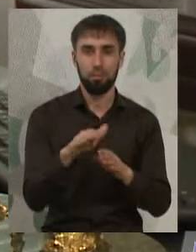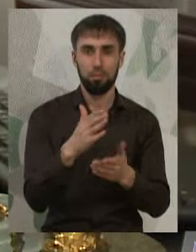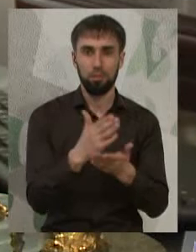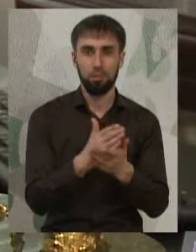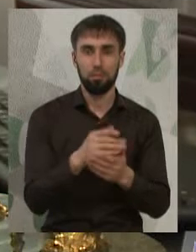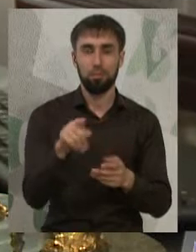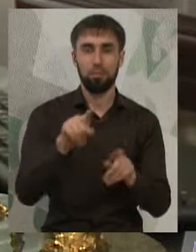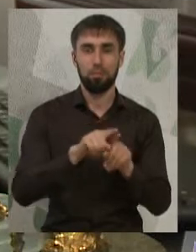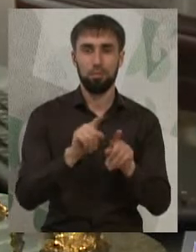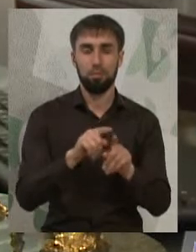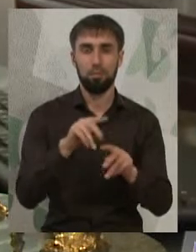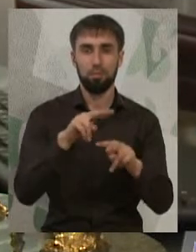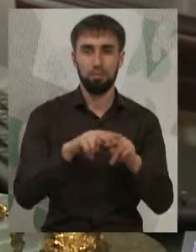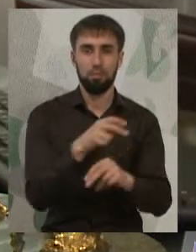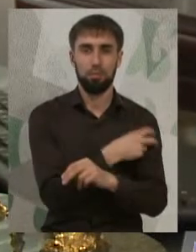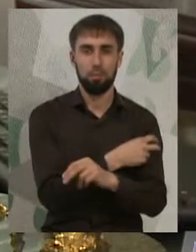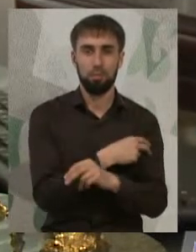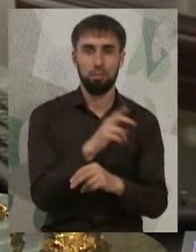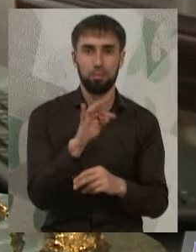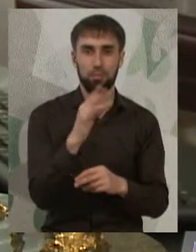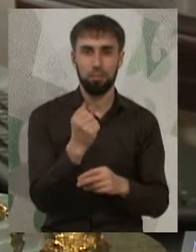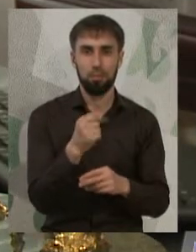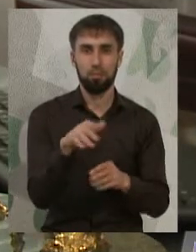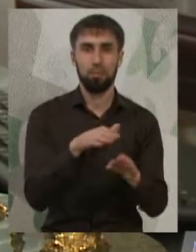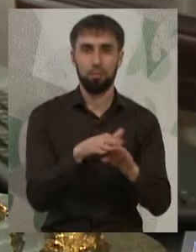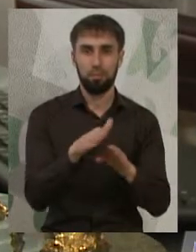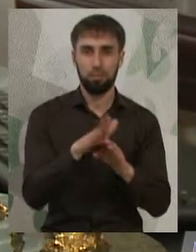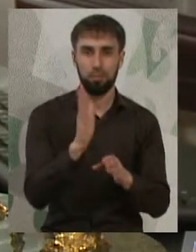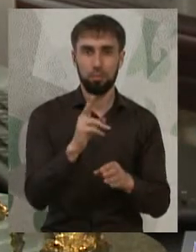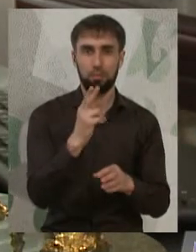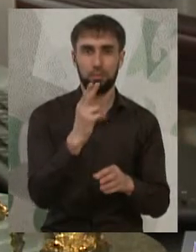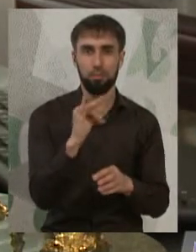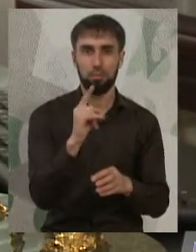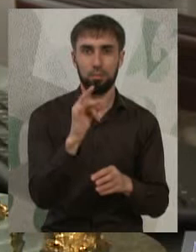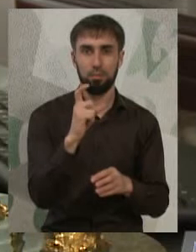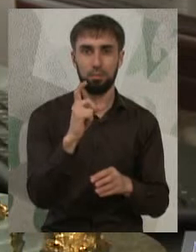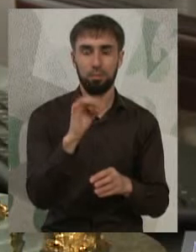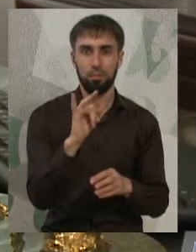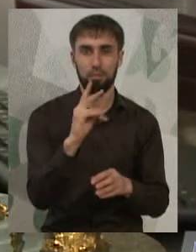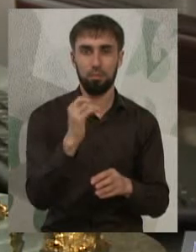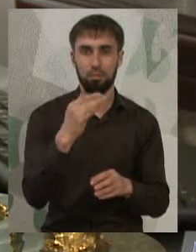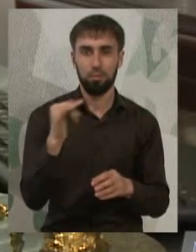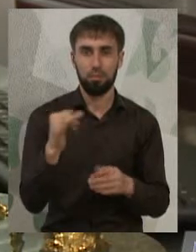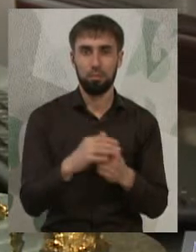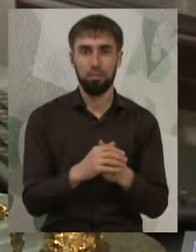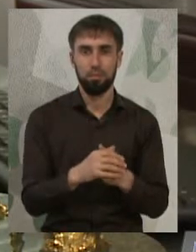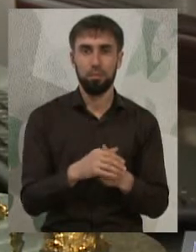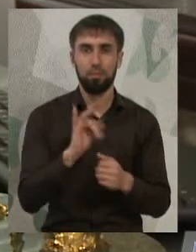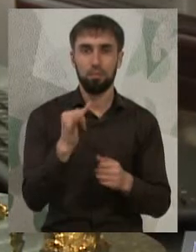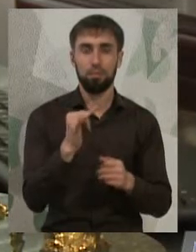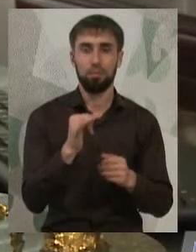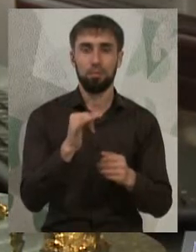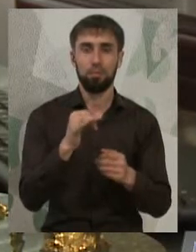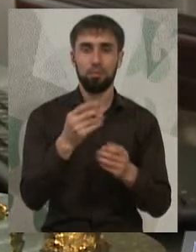обсерваторы. Больницы и обсерваторы заполняются дезинфицирующими средствами, средствами защиты и также